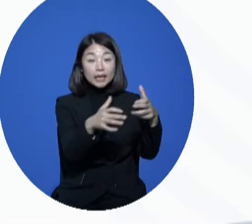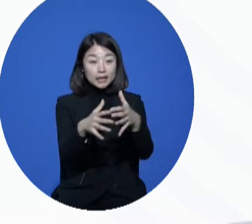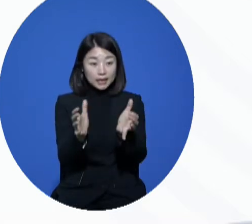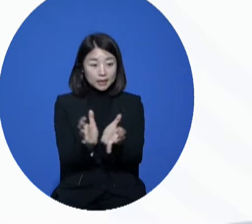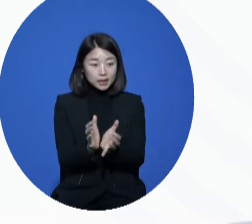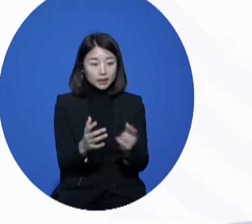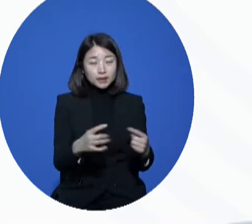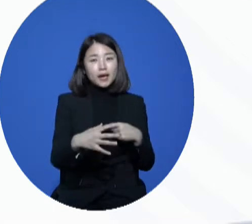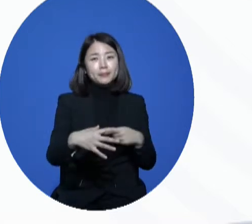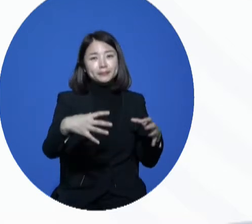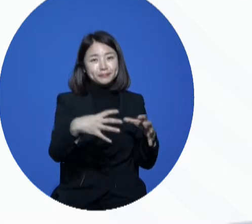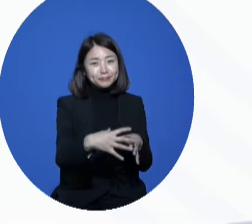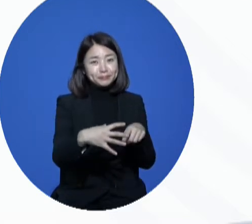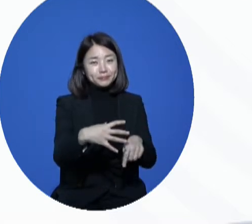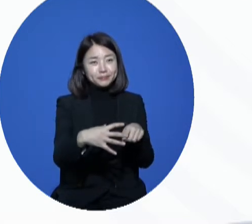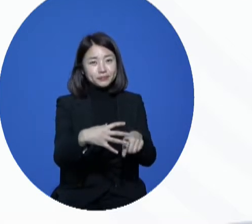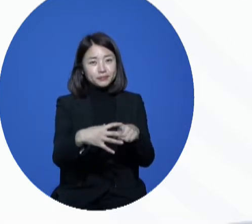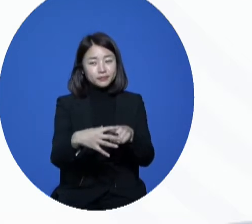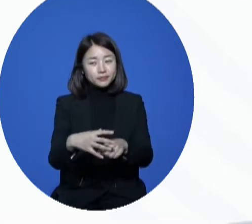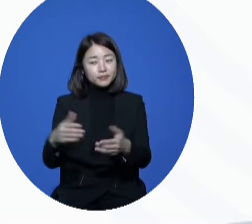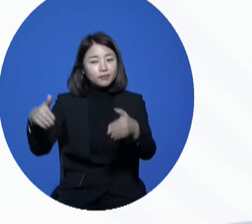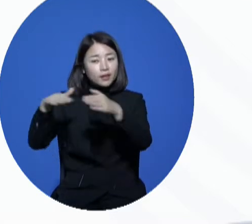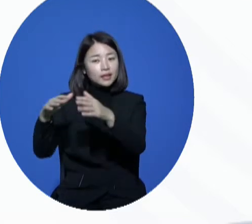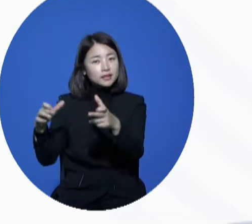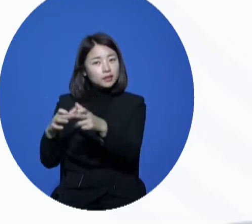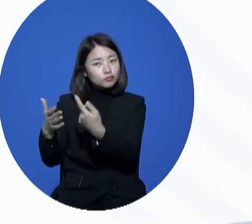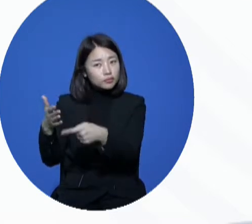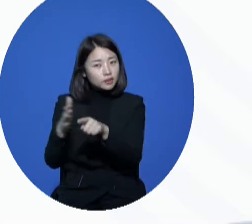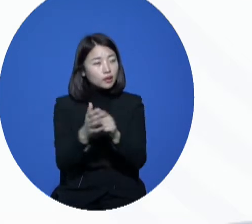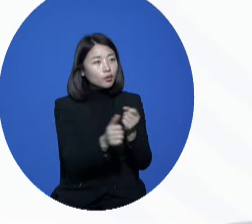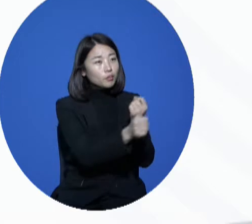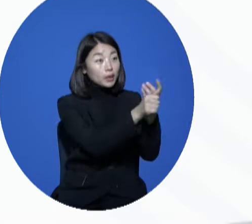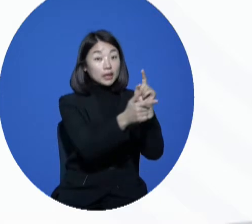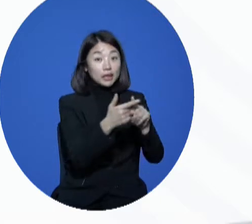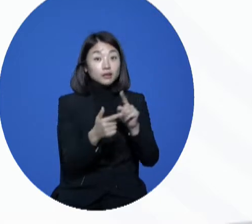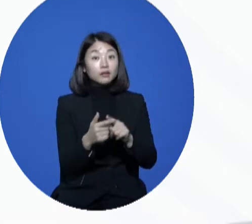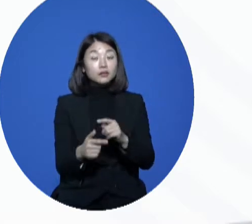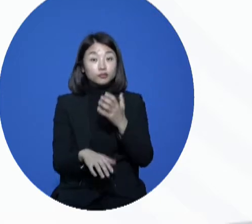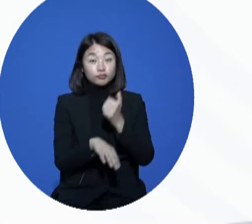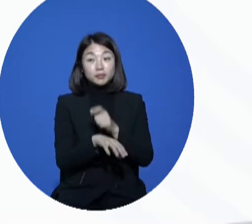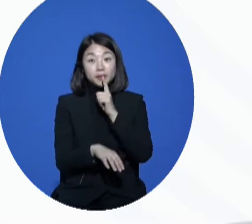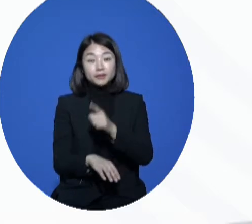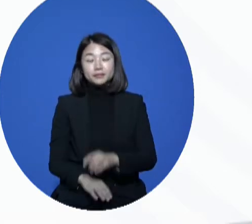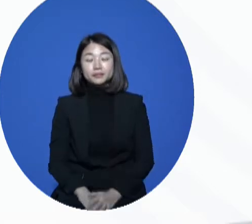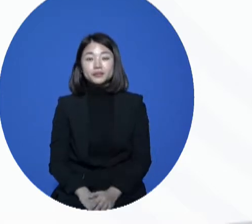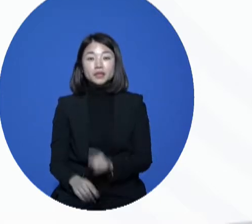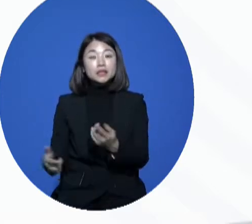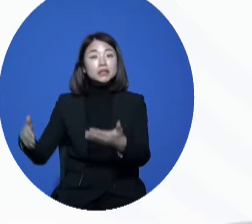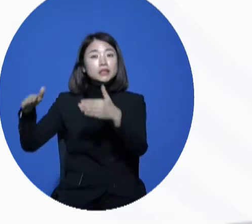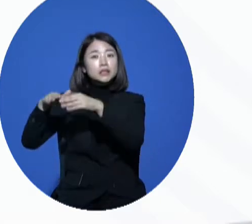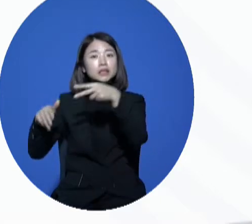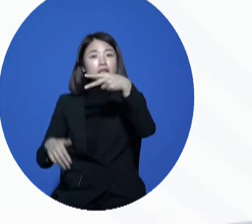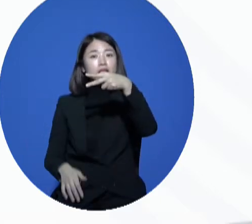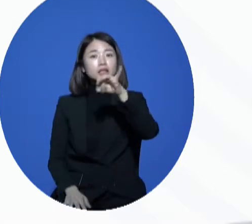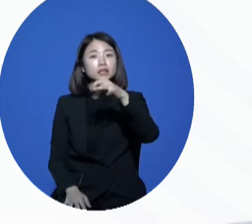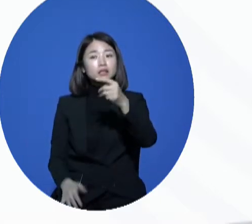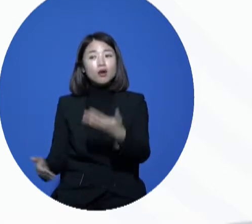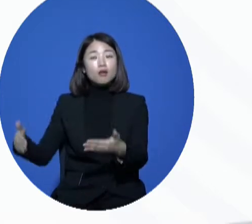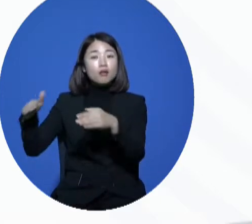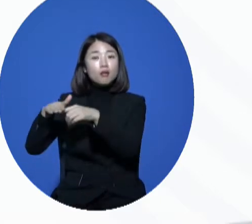단체들과 함께 이러한 재소한 사건에 대해서 나중에 말씀드리겠습니다. 여기서 시설이라 하면